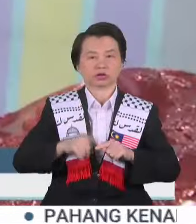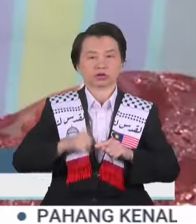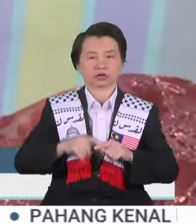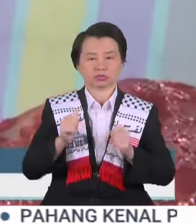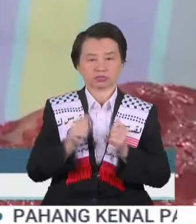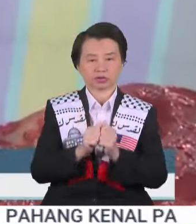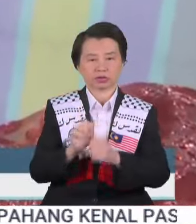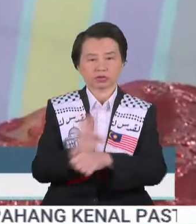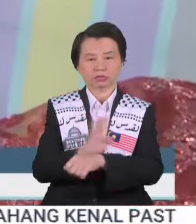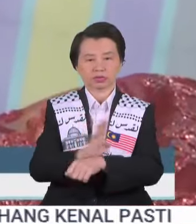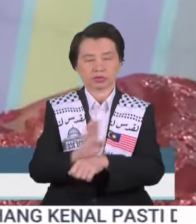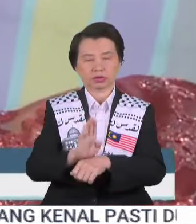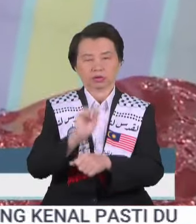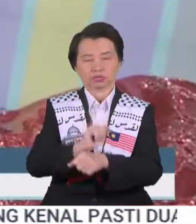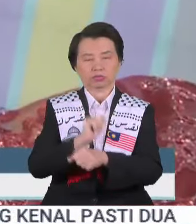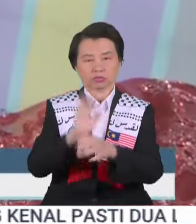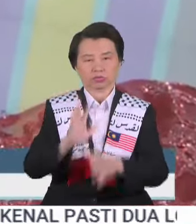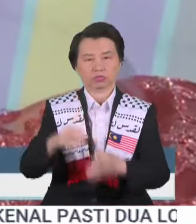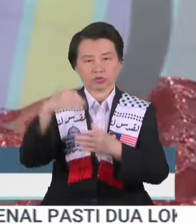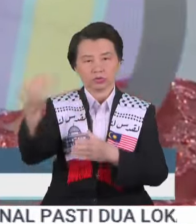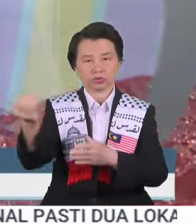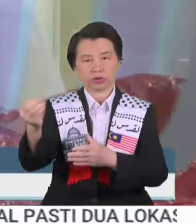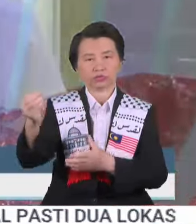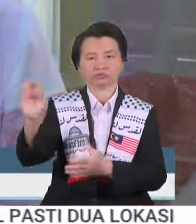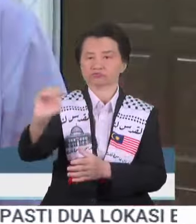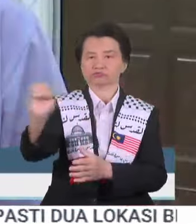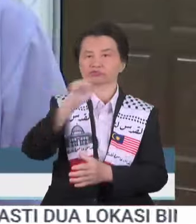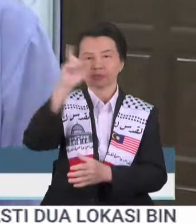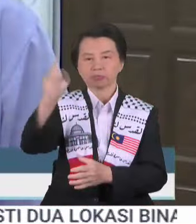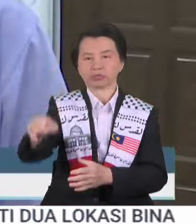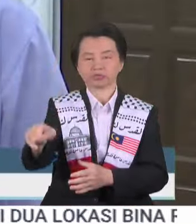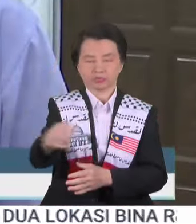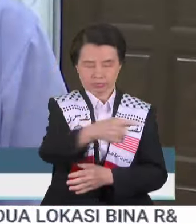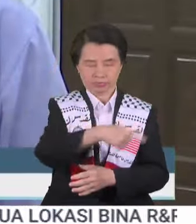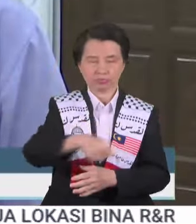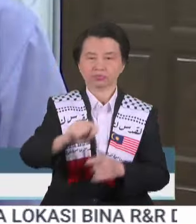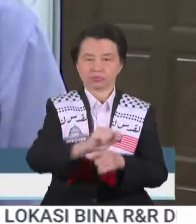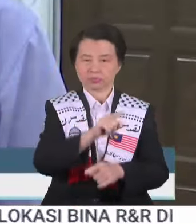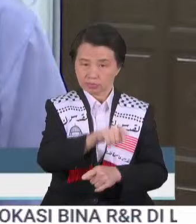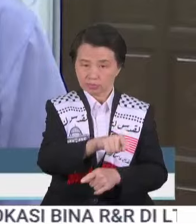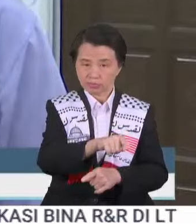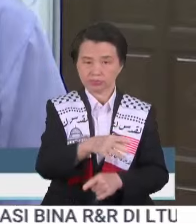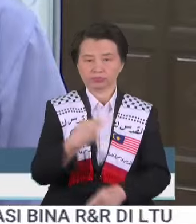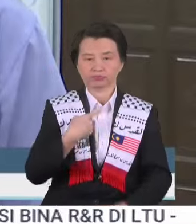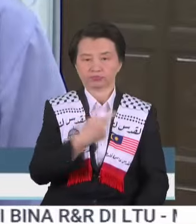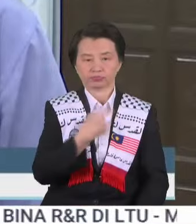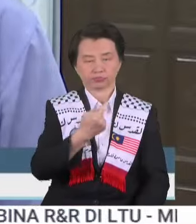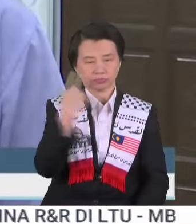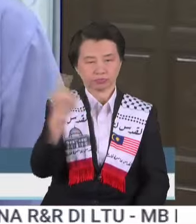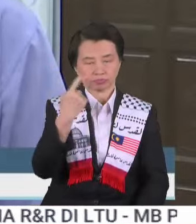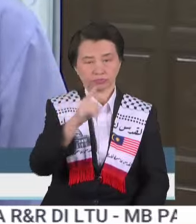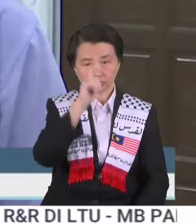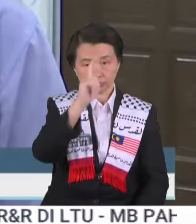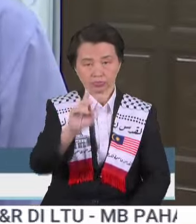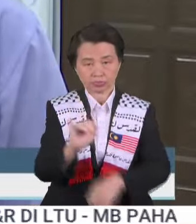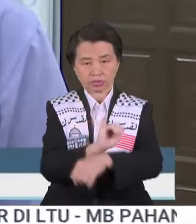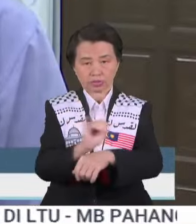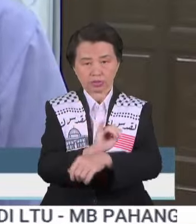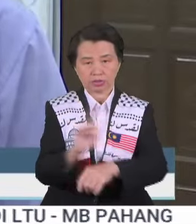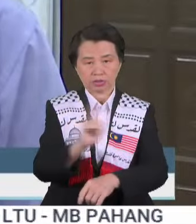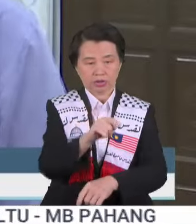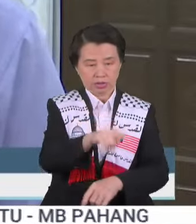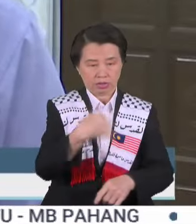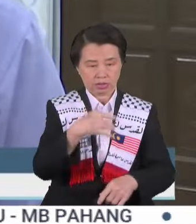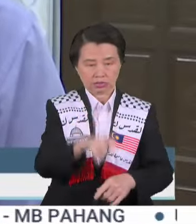kepada tenaga buruh asing. Kita sentiasa berhubung dengan pihak industri untuk memastikan bahwa sebenarnya modul kita ini